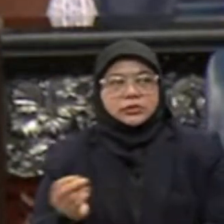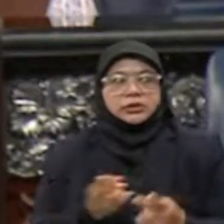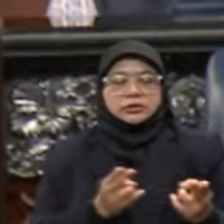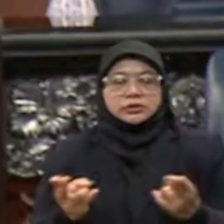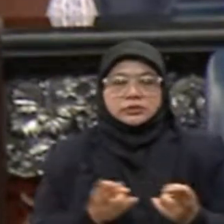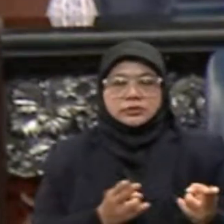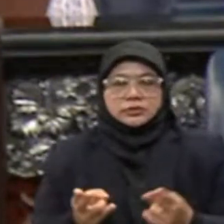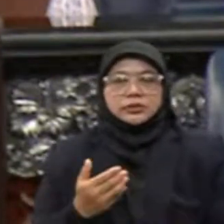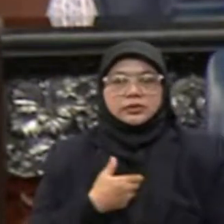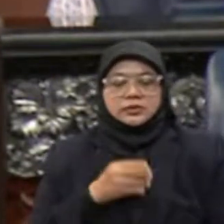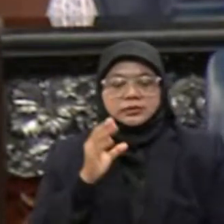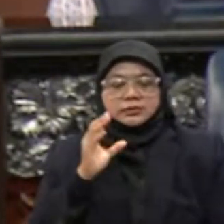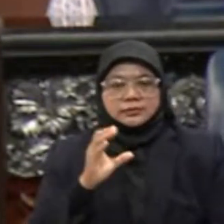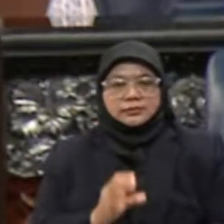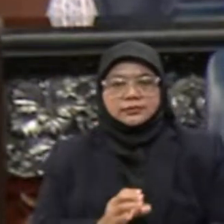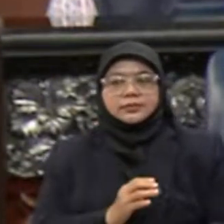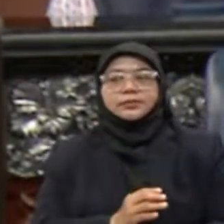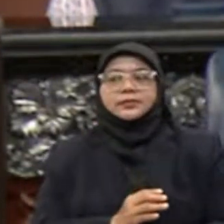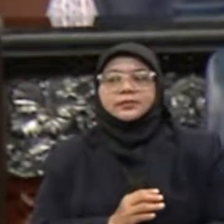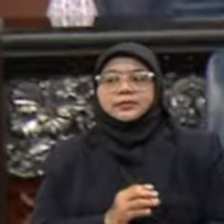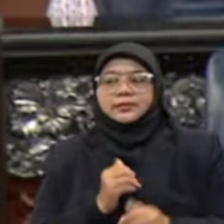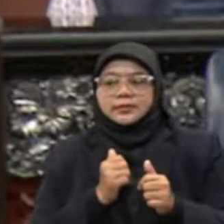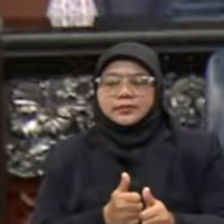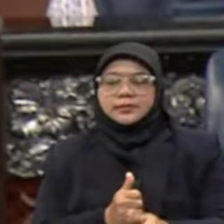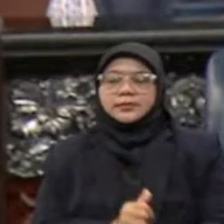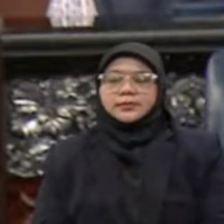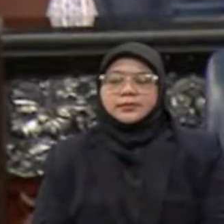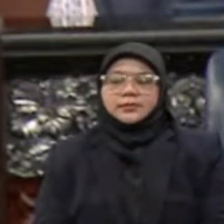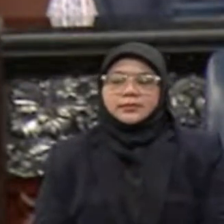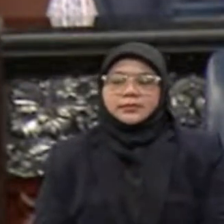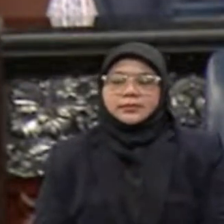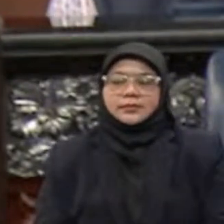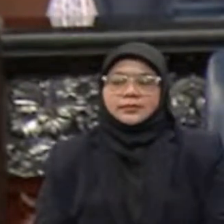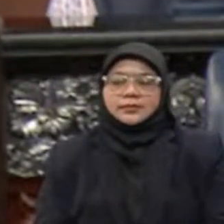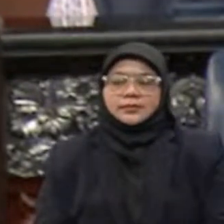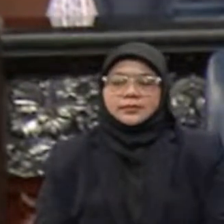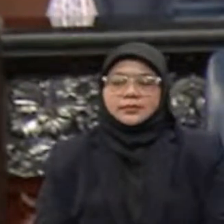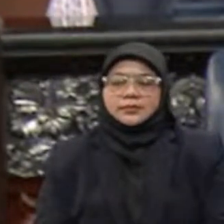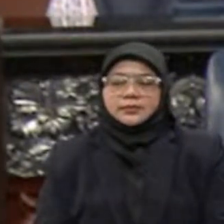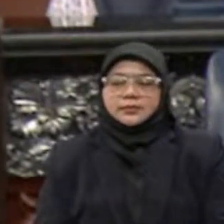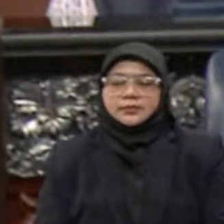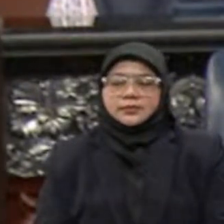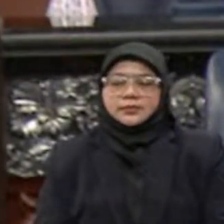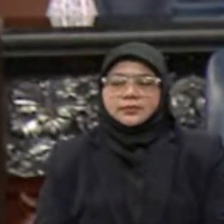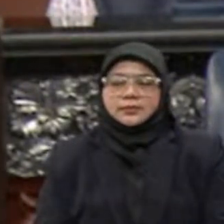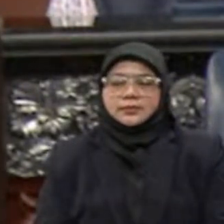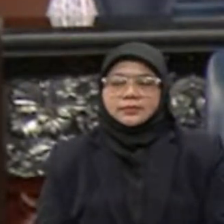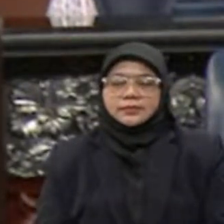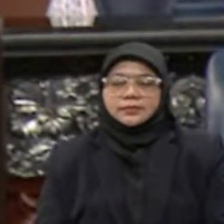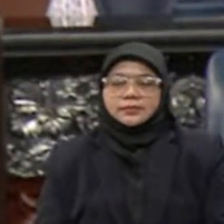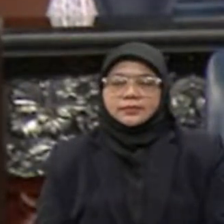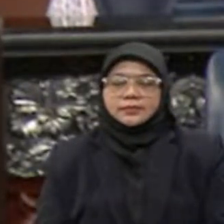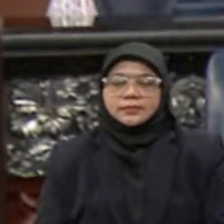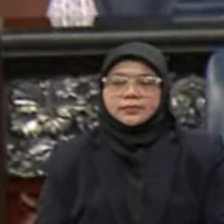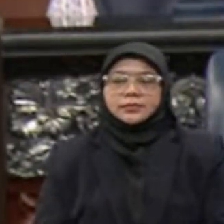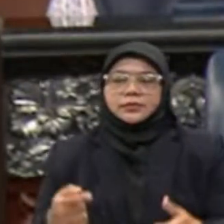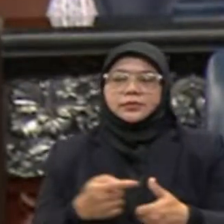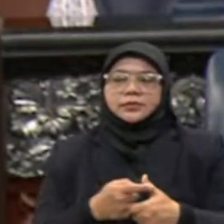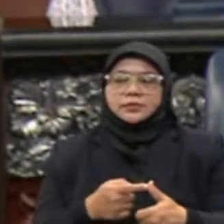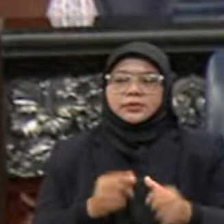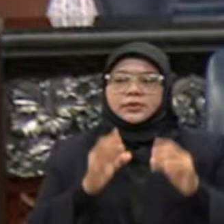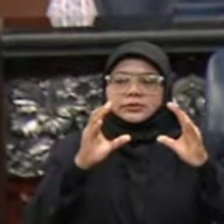beberapa langkah berikut perlu dipatuhi Kubang basuh 8 pertama meneruskan langkah